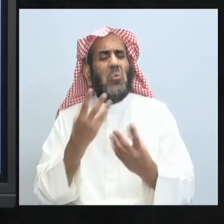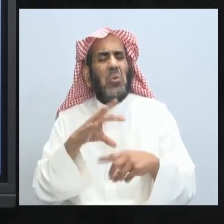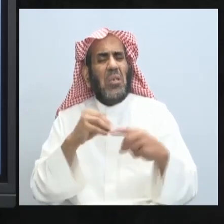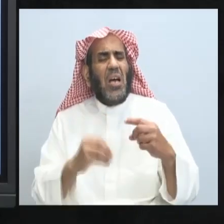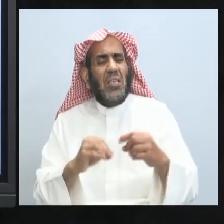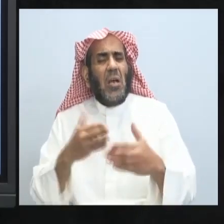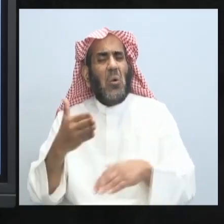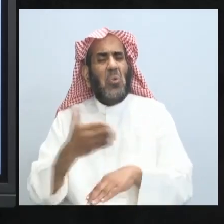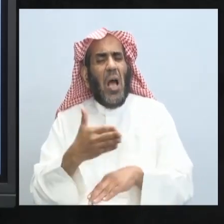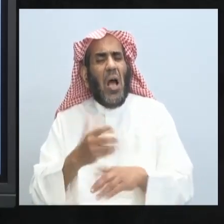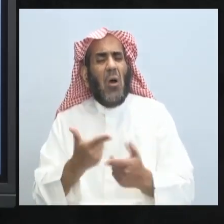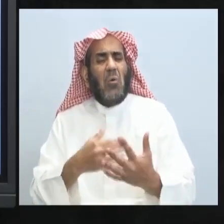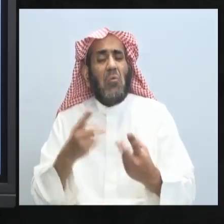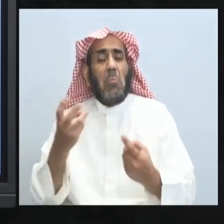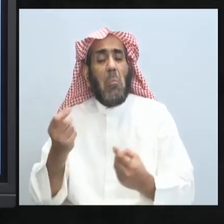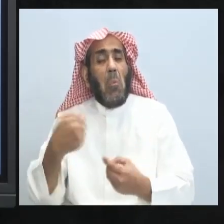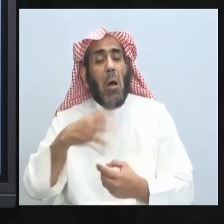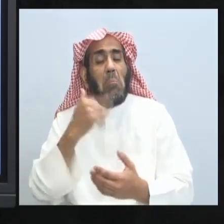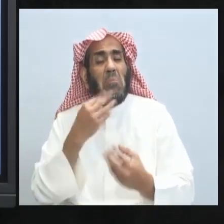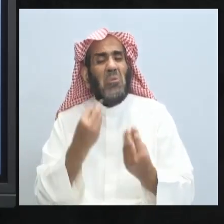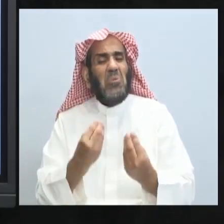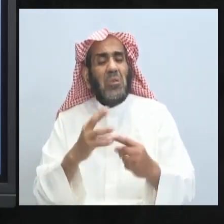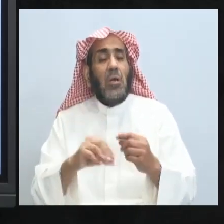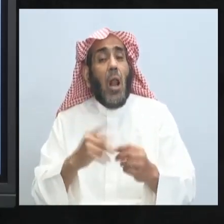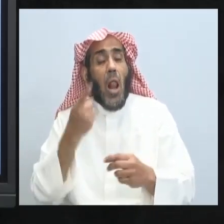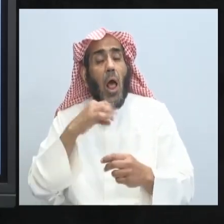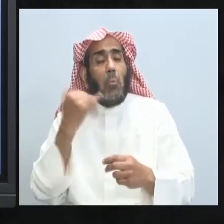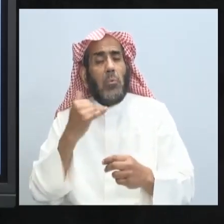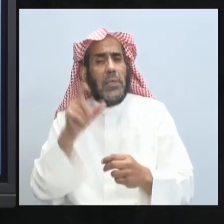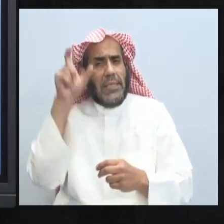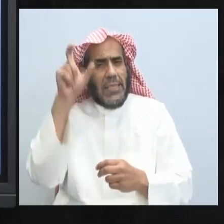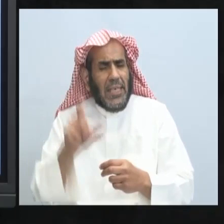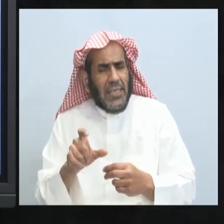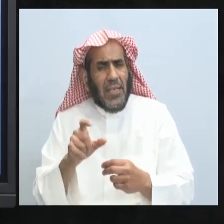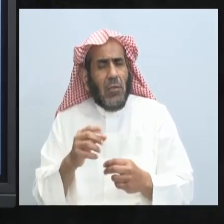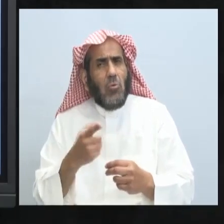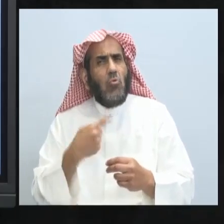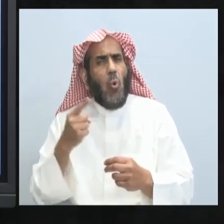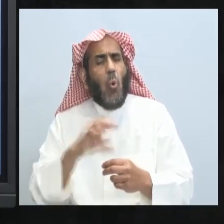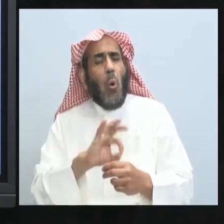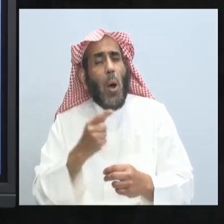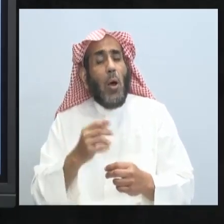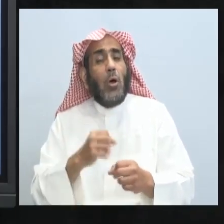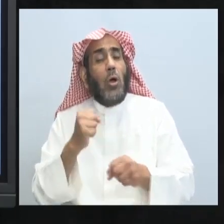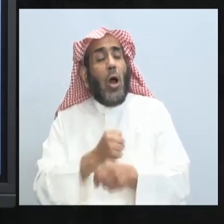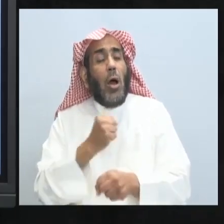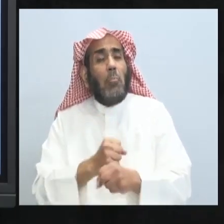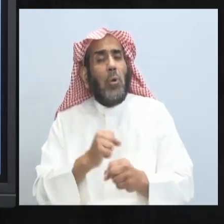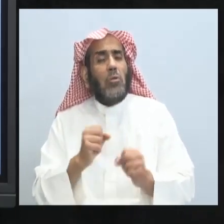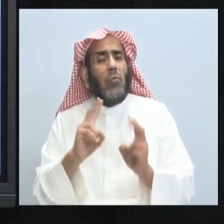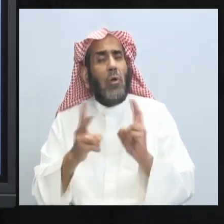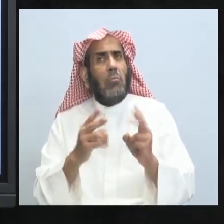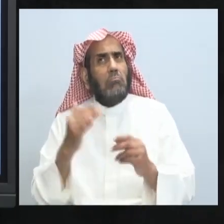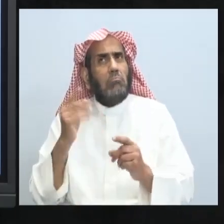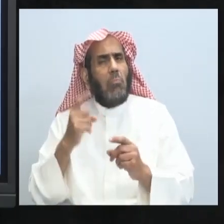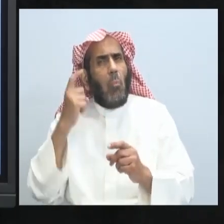ايا كان في الموارد لذلك لابد للشخص الذي يود اقامه فعاليه او مدير الفعاليه ان يكون لديه